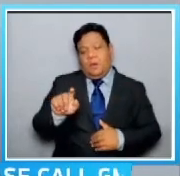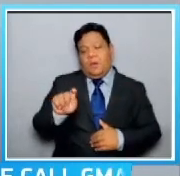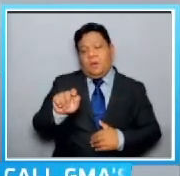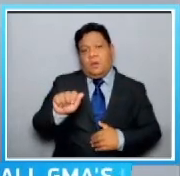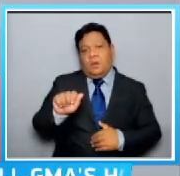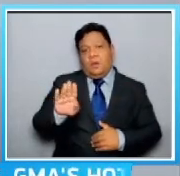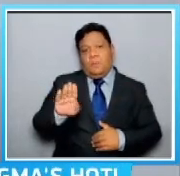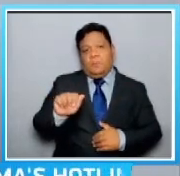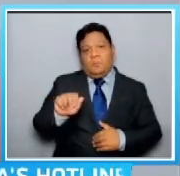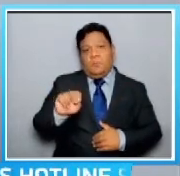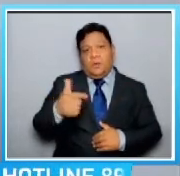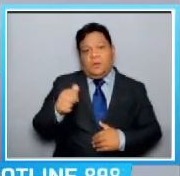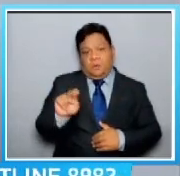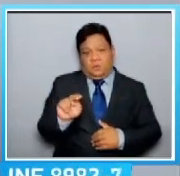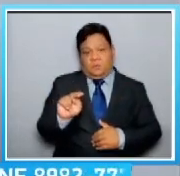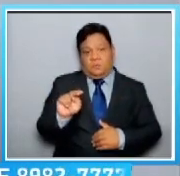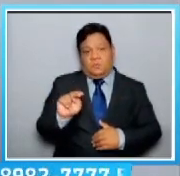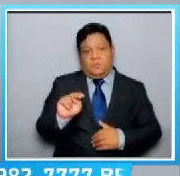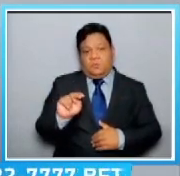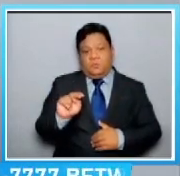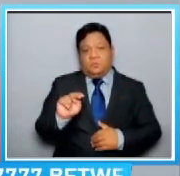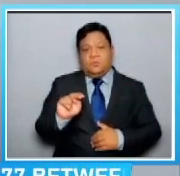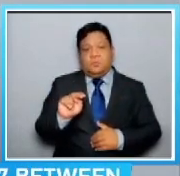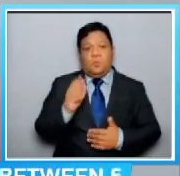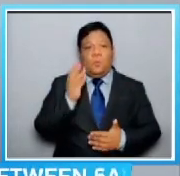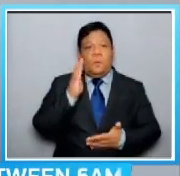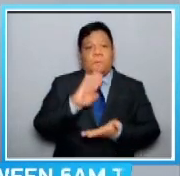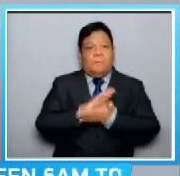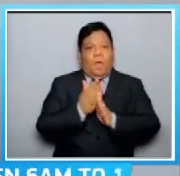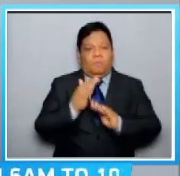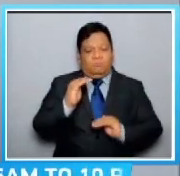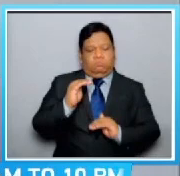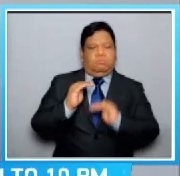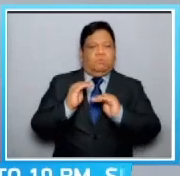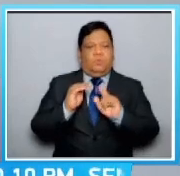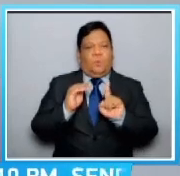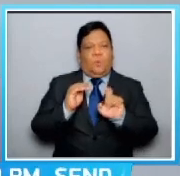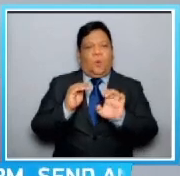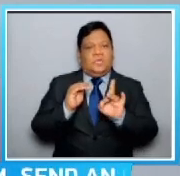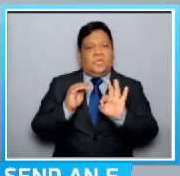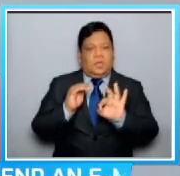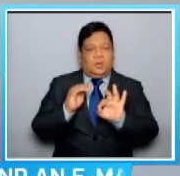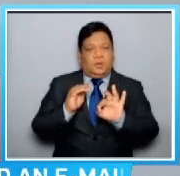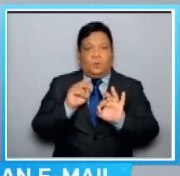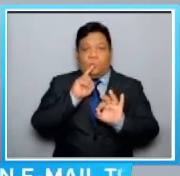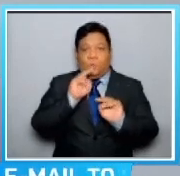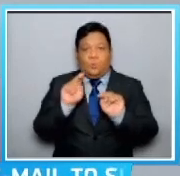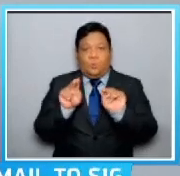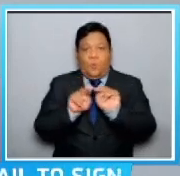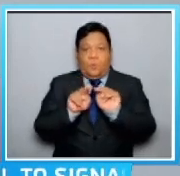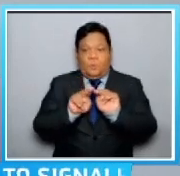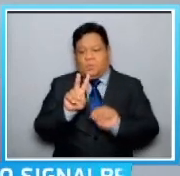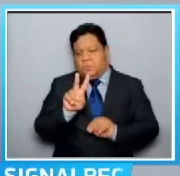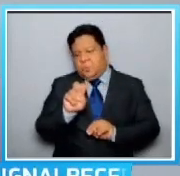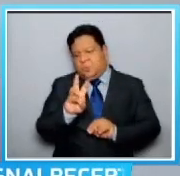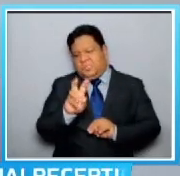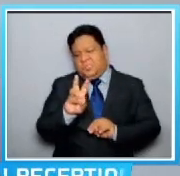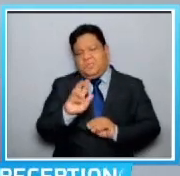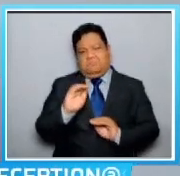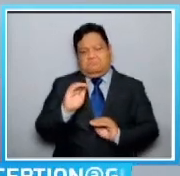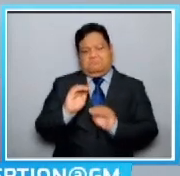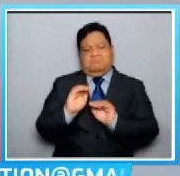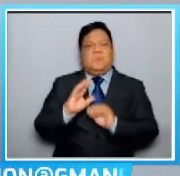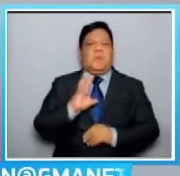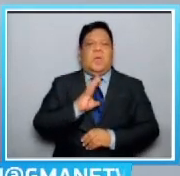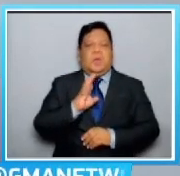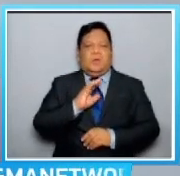pinoproject namin na aakyat siya ng 189.97. So, ang normal high is 216. So, wala tayong dapat ipag-alala pa